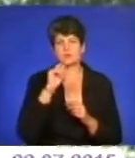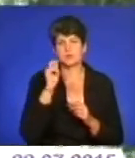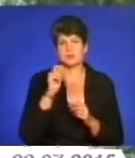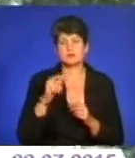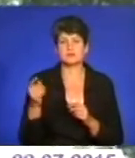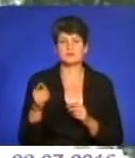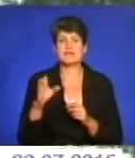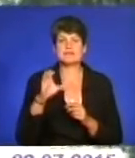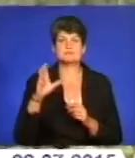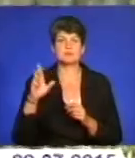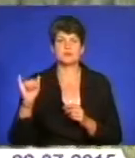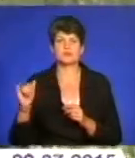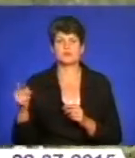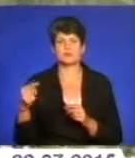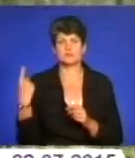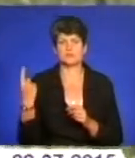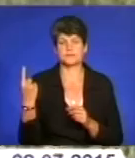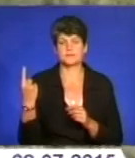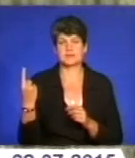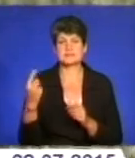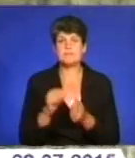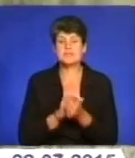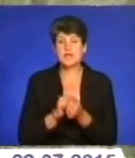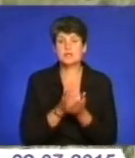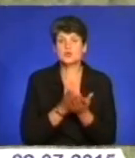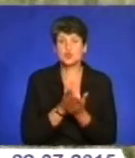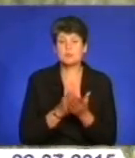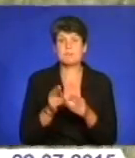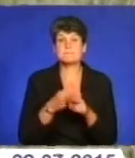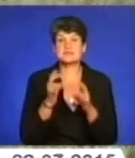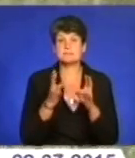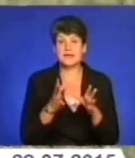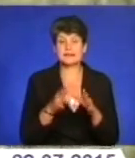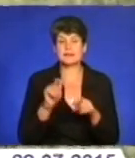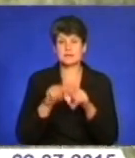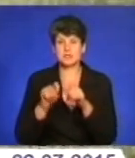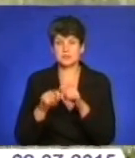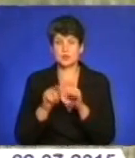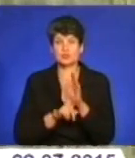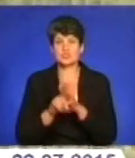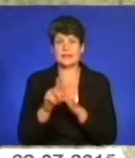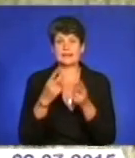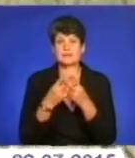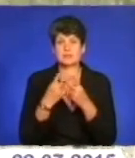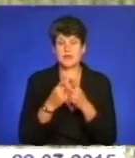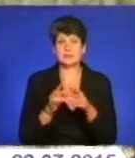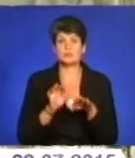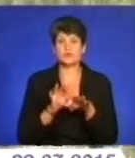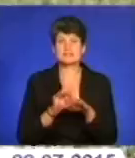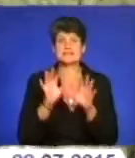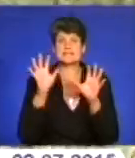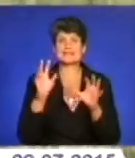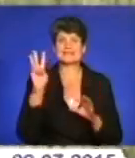громадськістю УСБУ у Тернопільській області. За матеріалами Служби безпеки України, слідчі міліції розпочали кримінальне провадження за